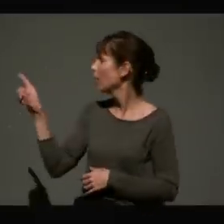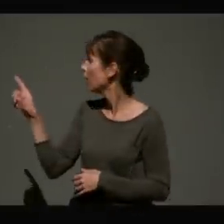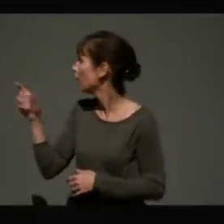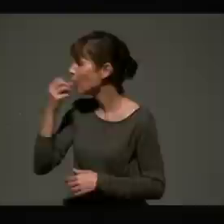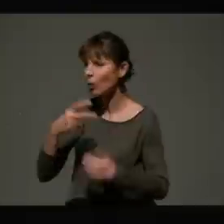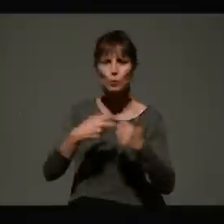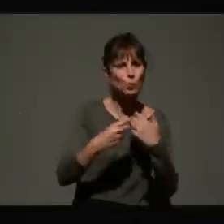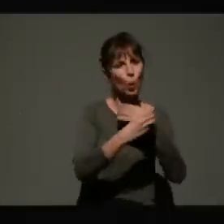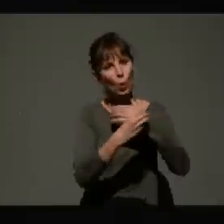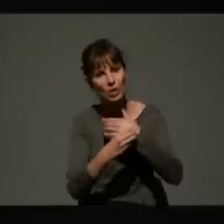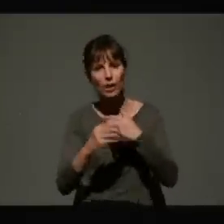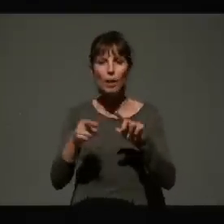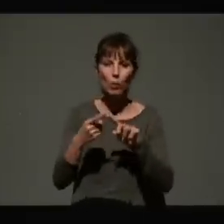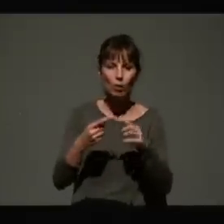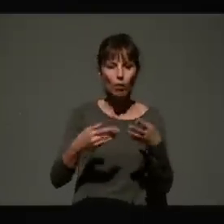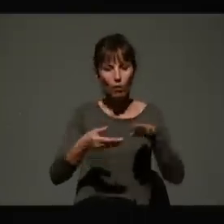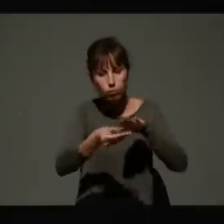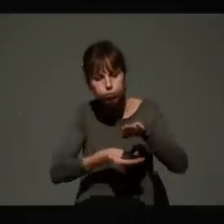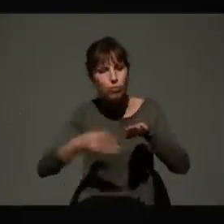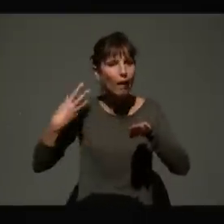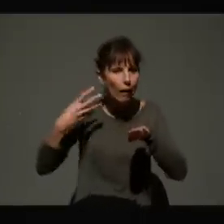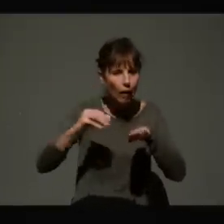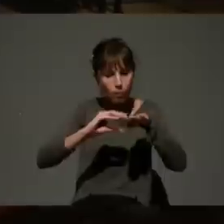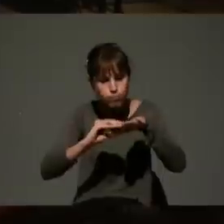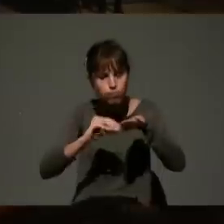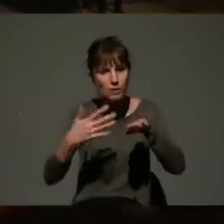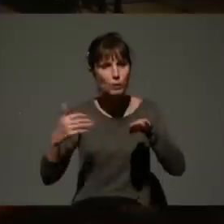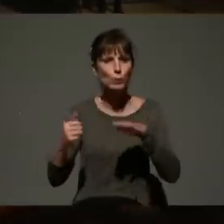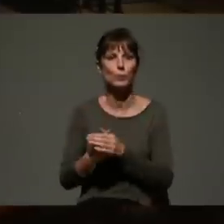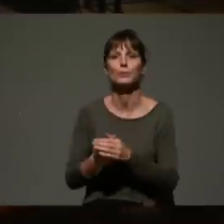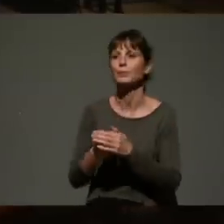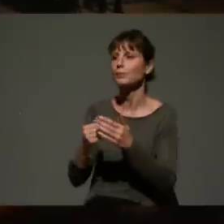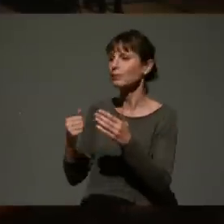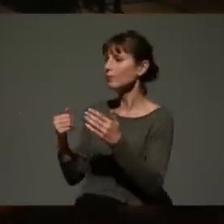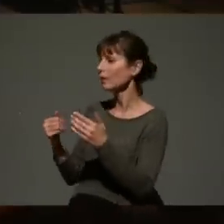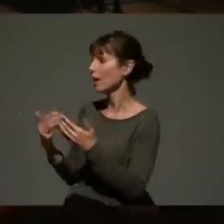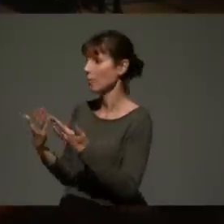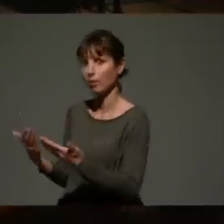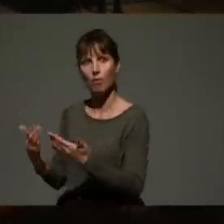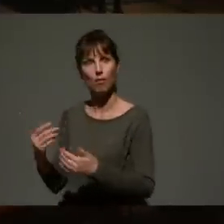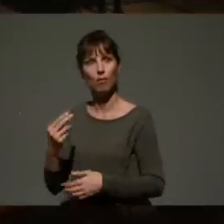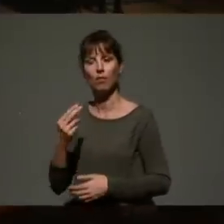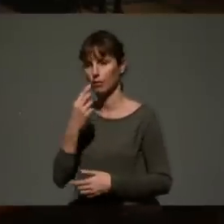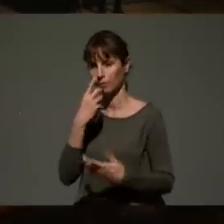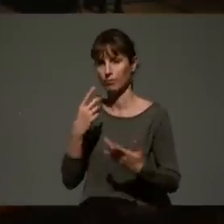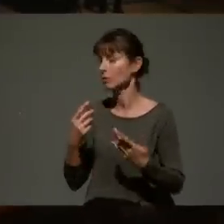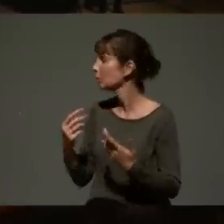bonnes chaussures, bien ventilées. Vous aviez seulement droit à un buvard si vous achetiez les chaussures. Maintenant, vous avez droit à une clé